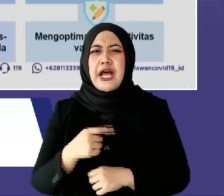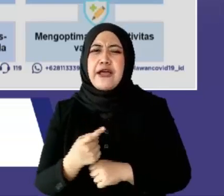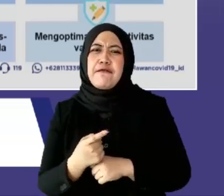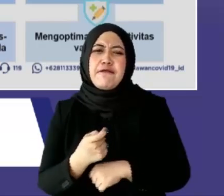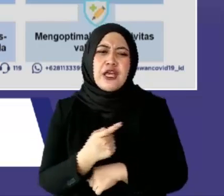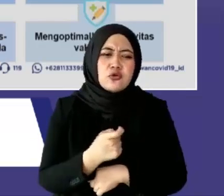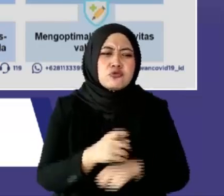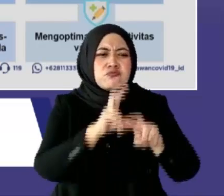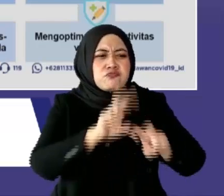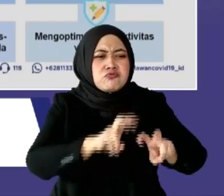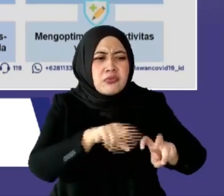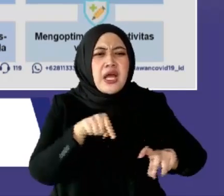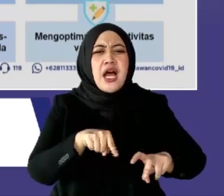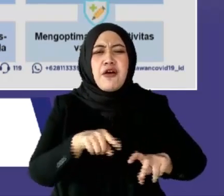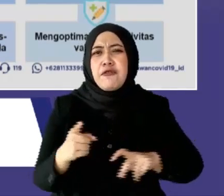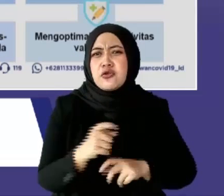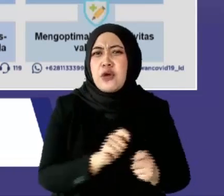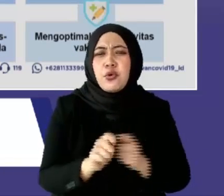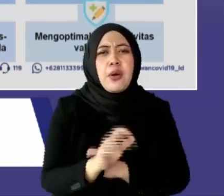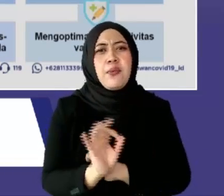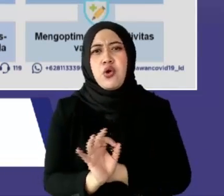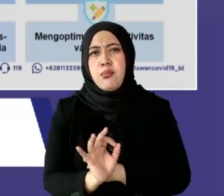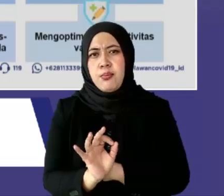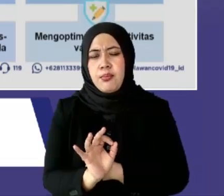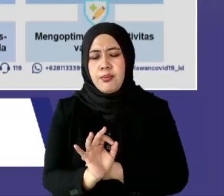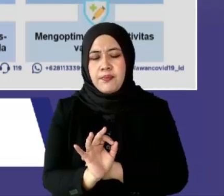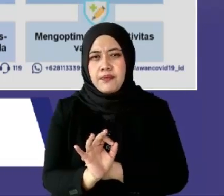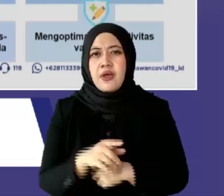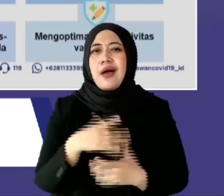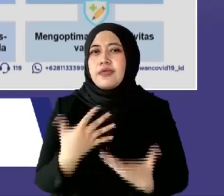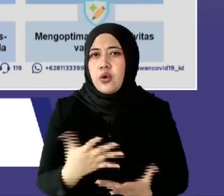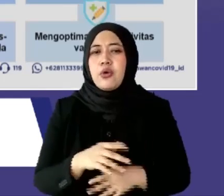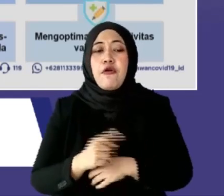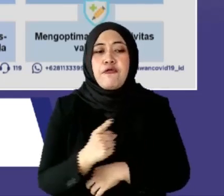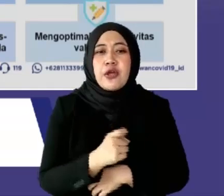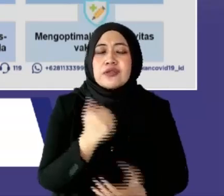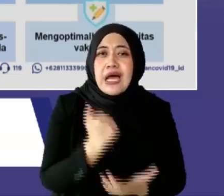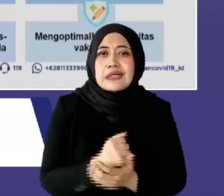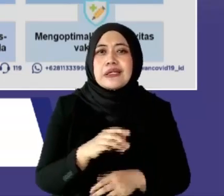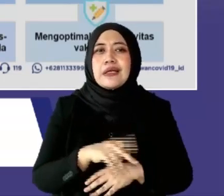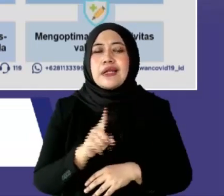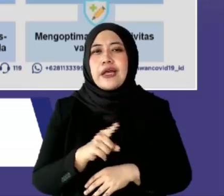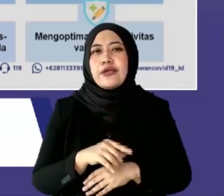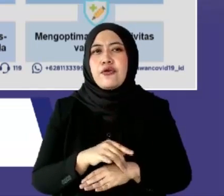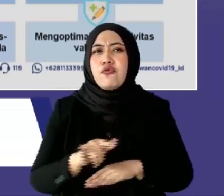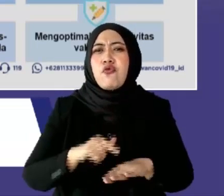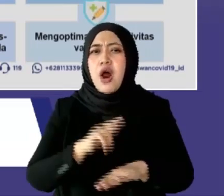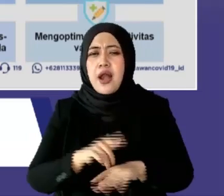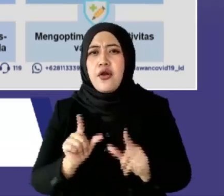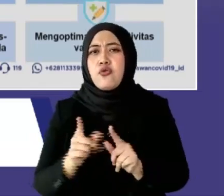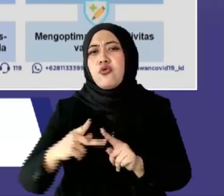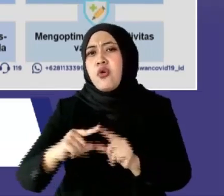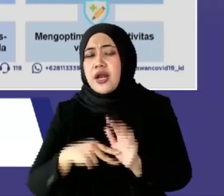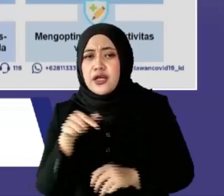yang belum bermutasi atau original variant dari Wuhan, di mana virus COVID-19 pertama kali